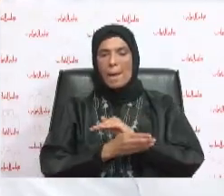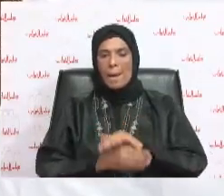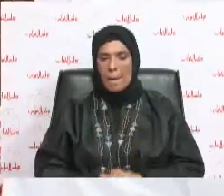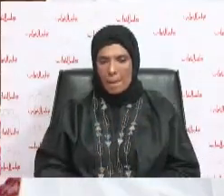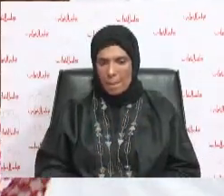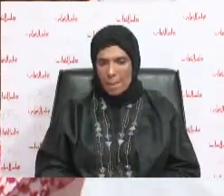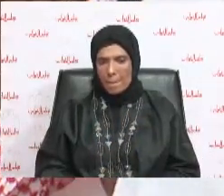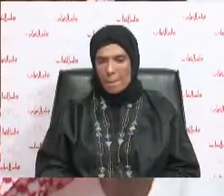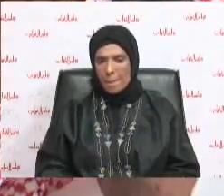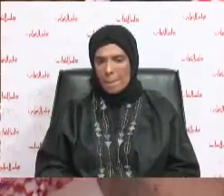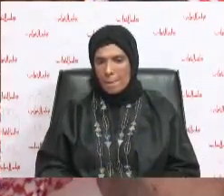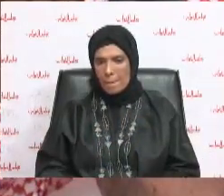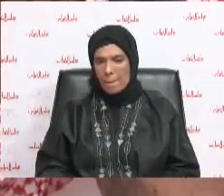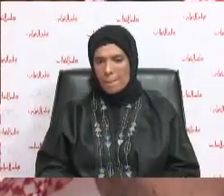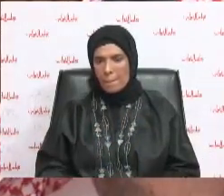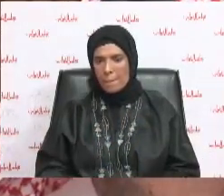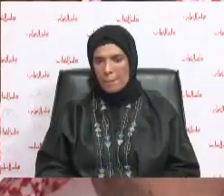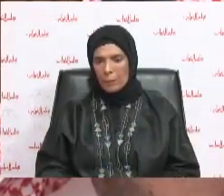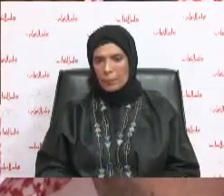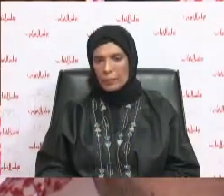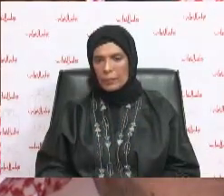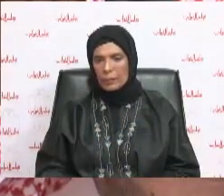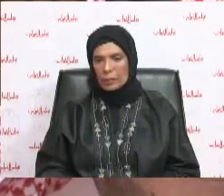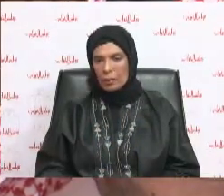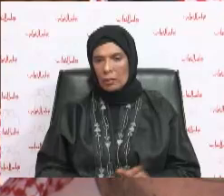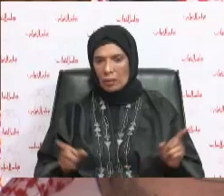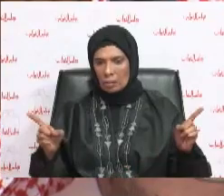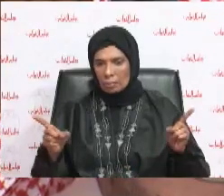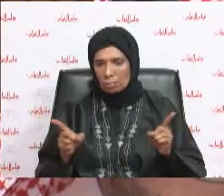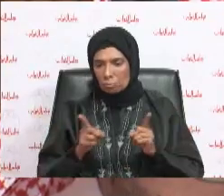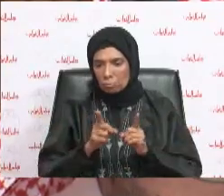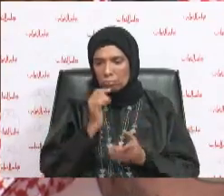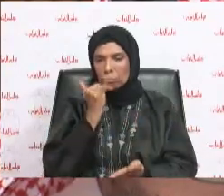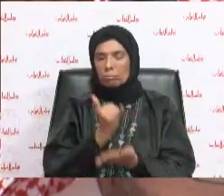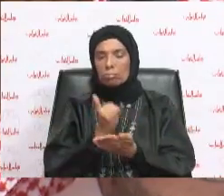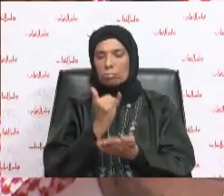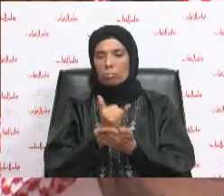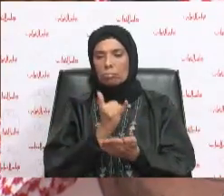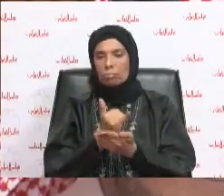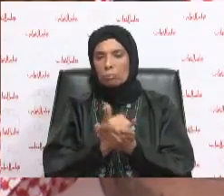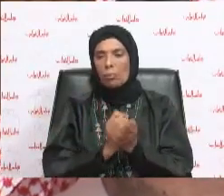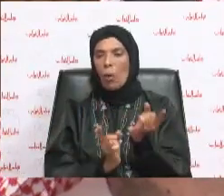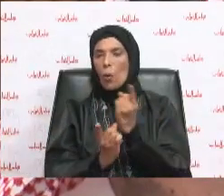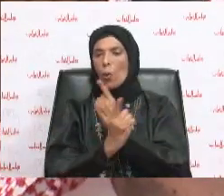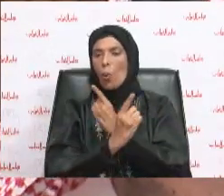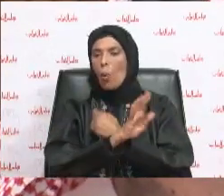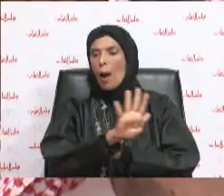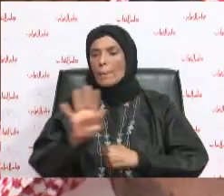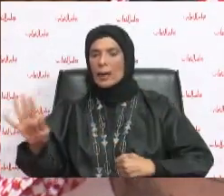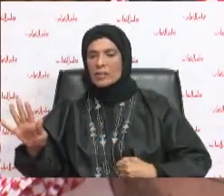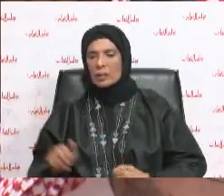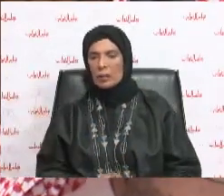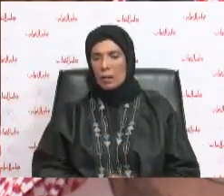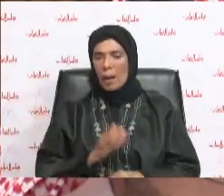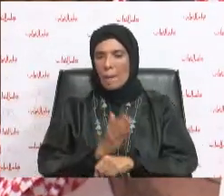قاعد يسوي لوبي عليها يبغى يمرها تقليل صلاحياتنا. هاي وين وصلنا نواب شعب اللي مو تعبان في